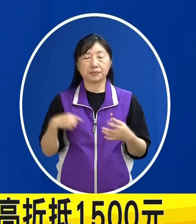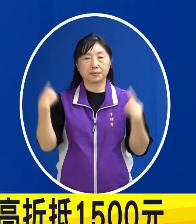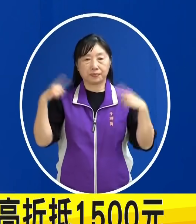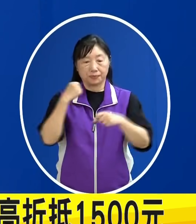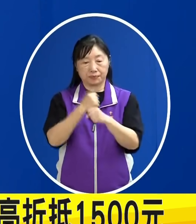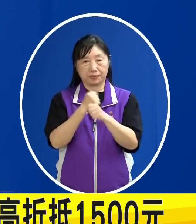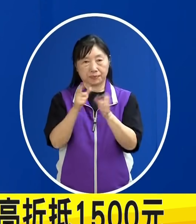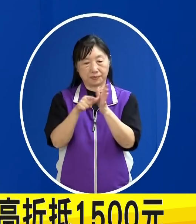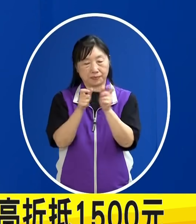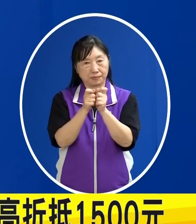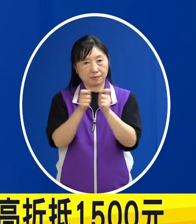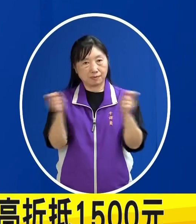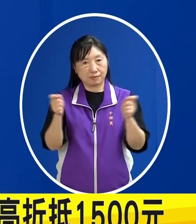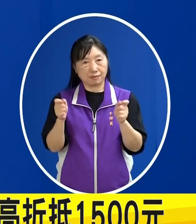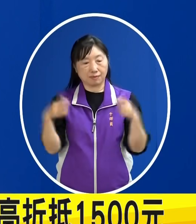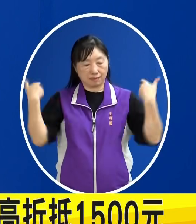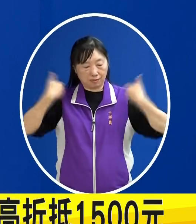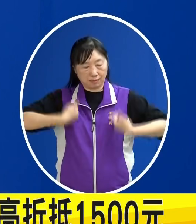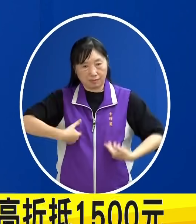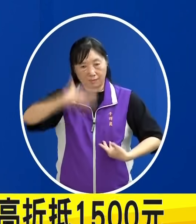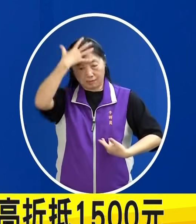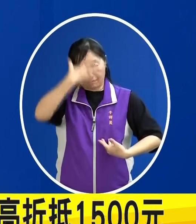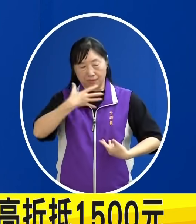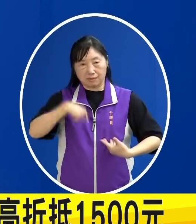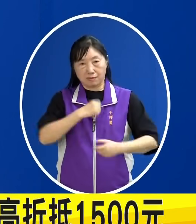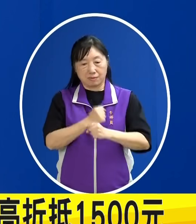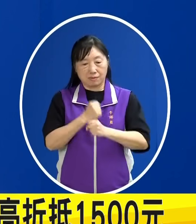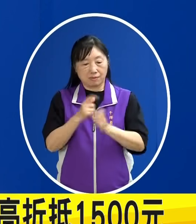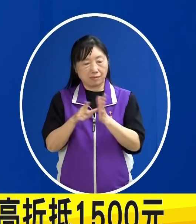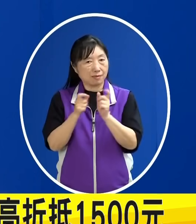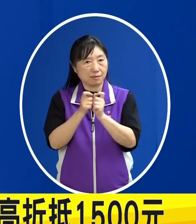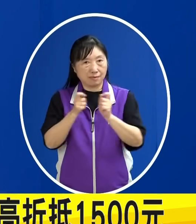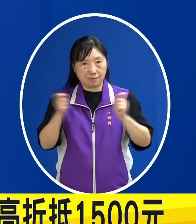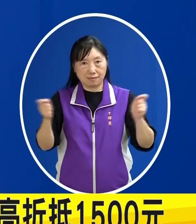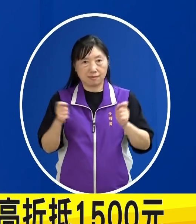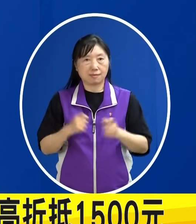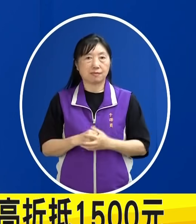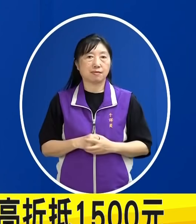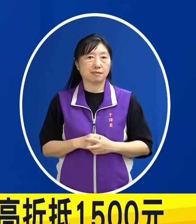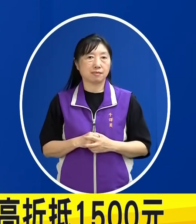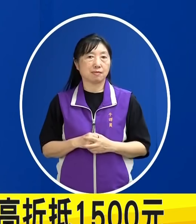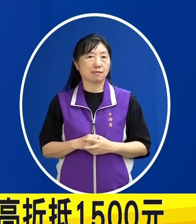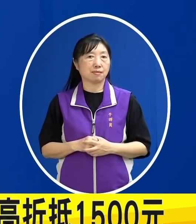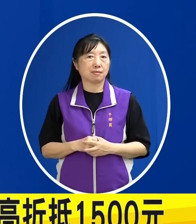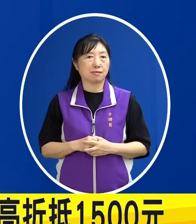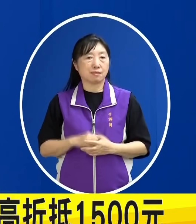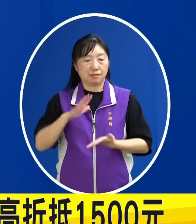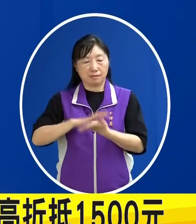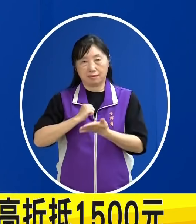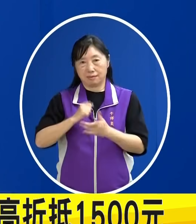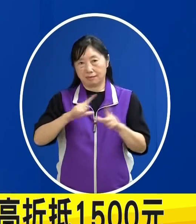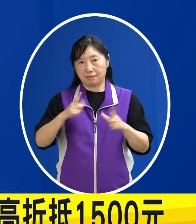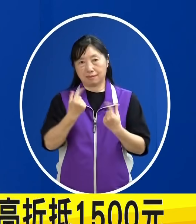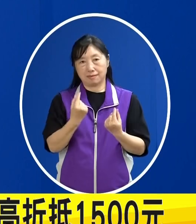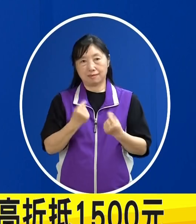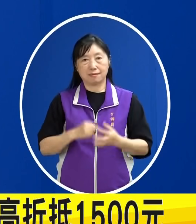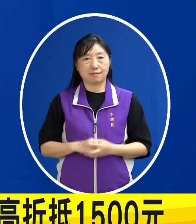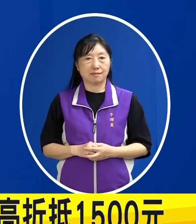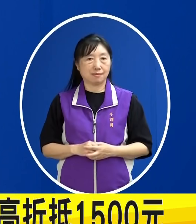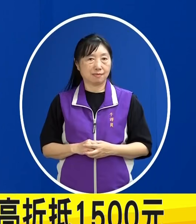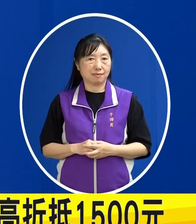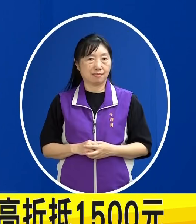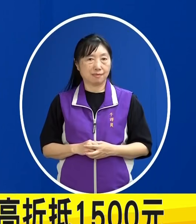间甚至穿这些防护衣私下工作那同时呢压力很大其实有